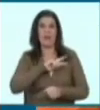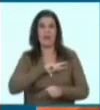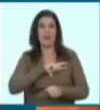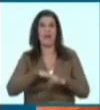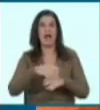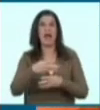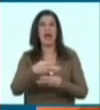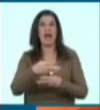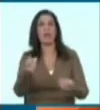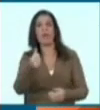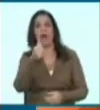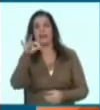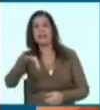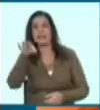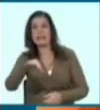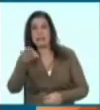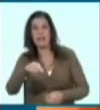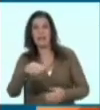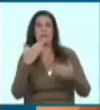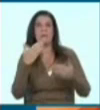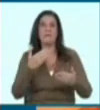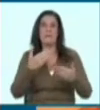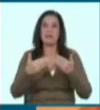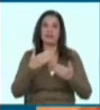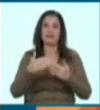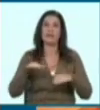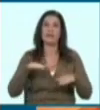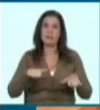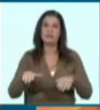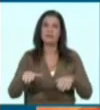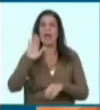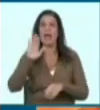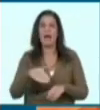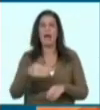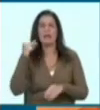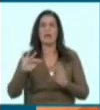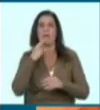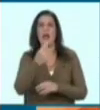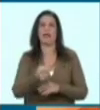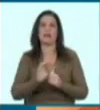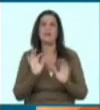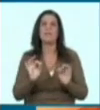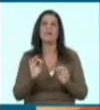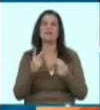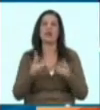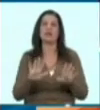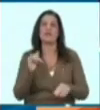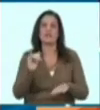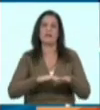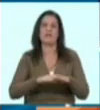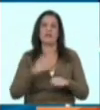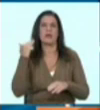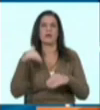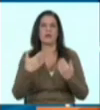הופך לבלגן וקרקס וזה, וזה לא משנה בכלל. דיברת על התקפות